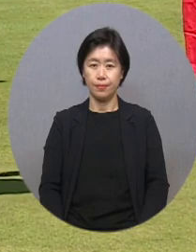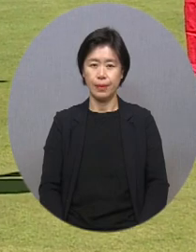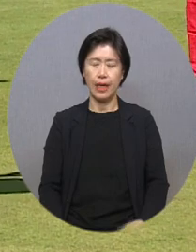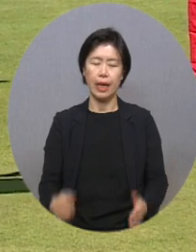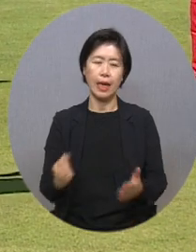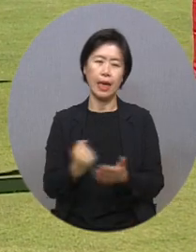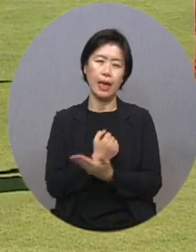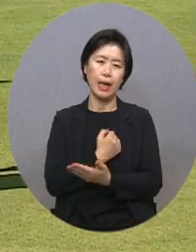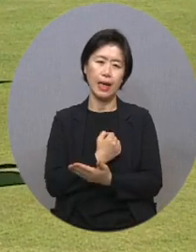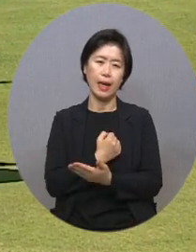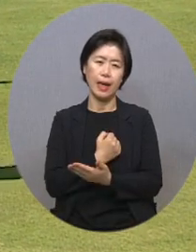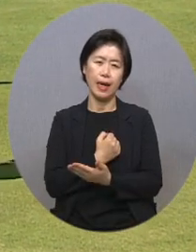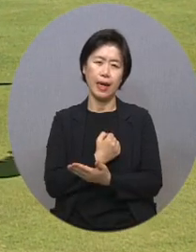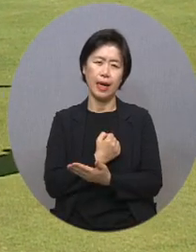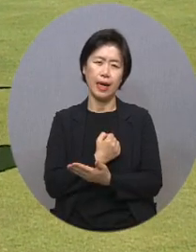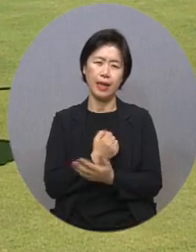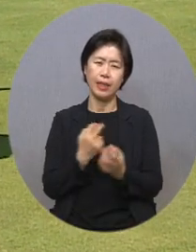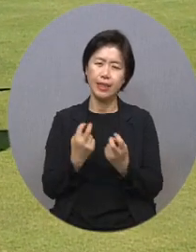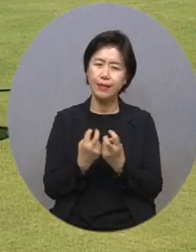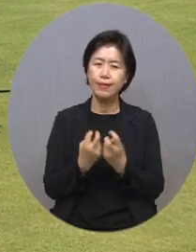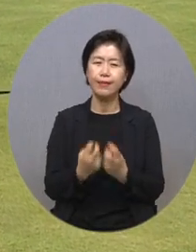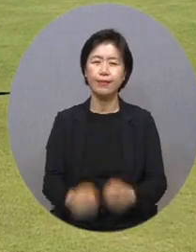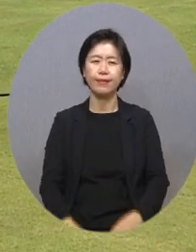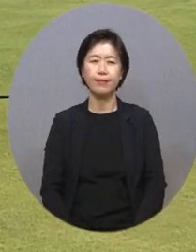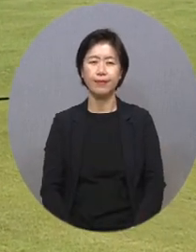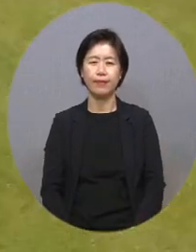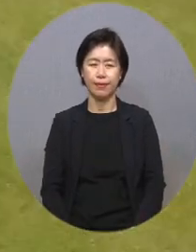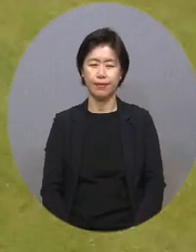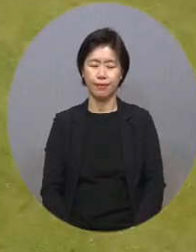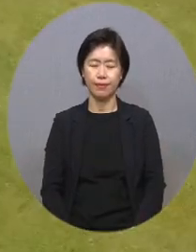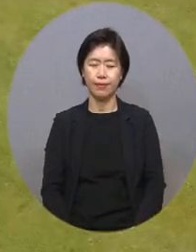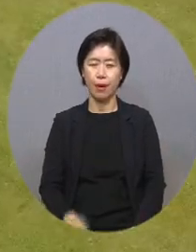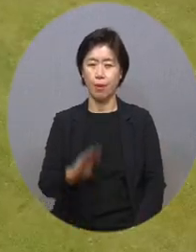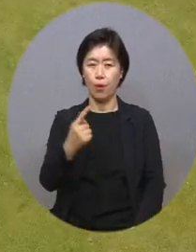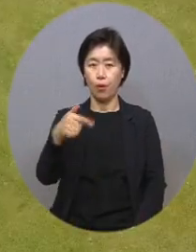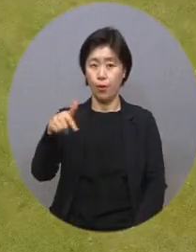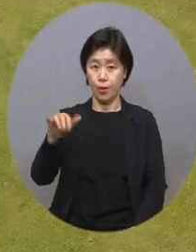오 마이 갓. 너무 많이 봤어. 오케이. 감사합니다. 나이스 보기.